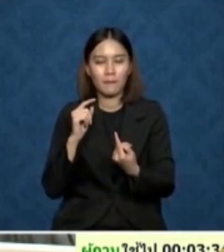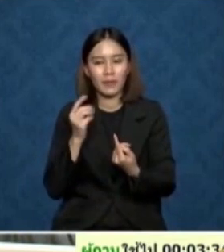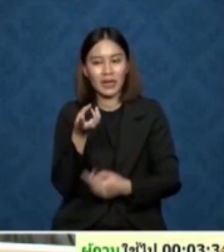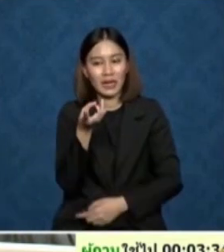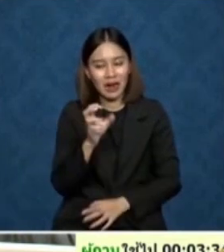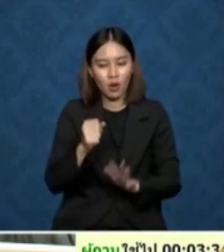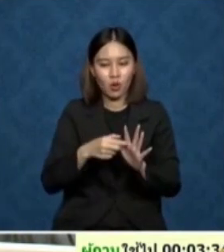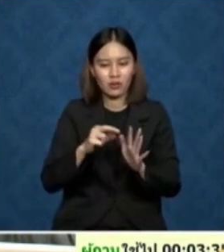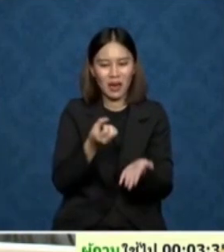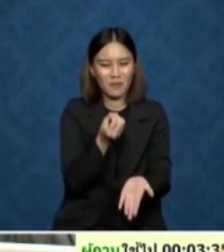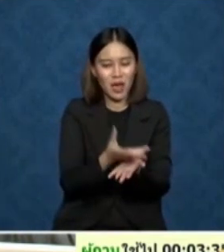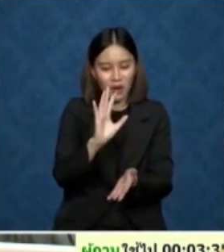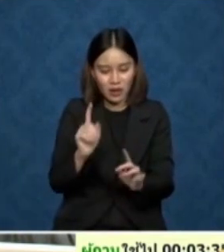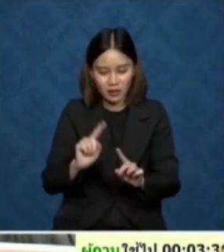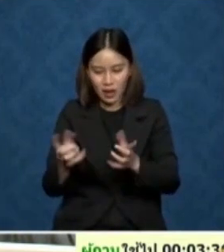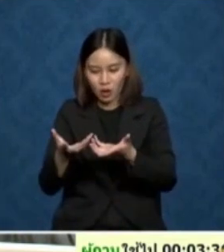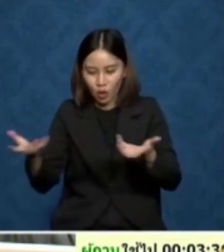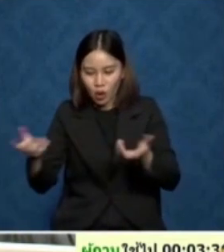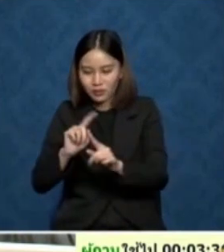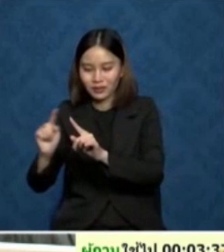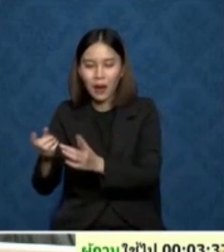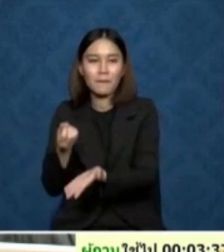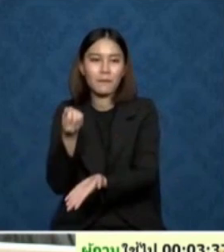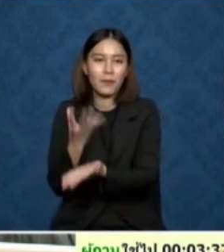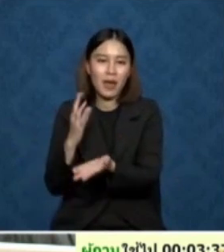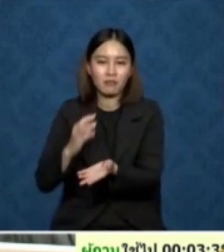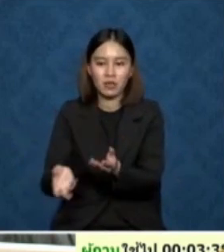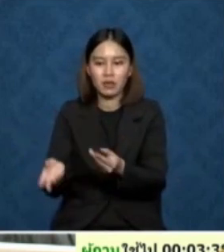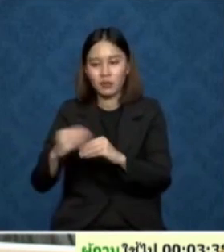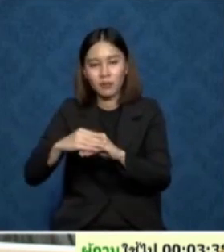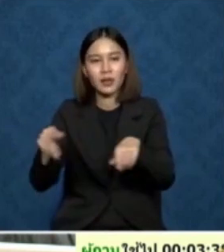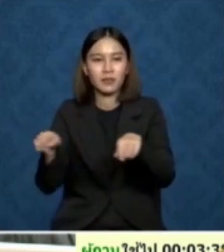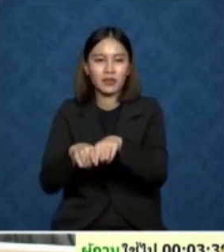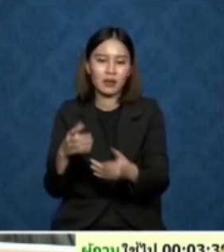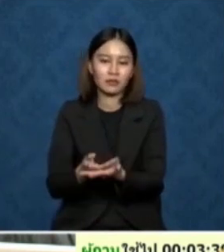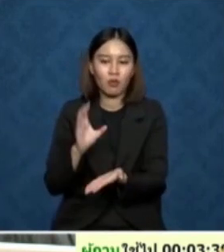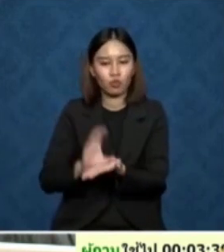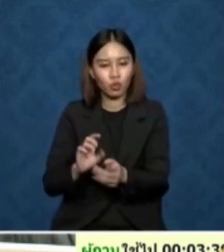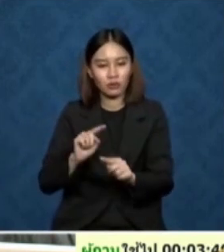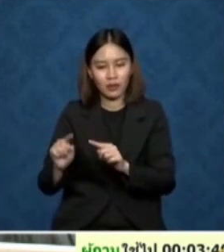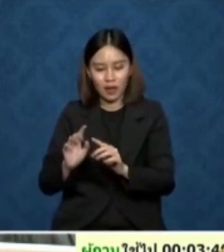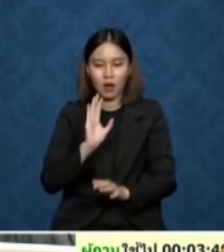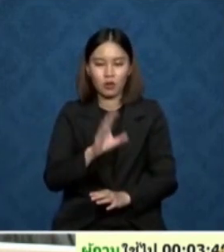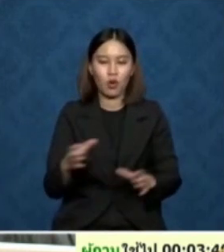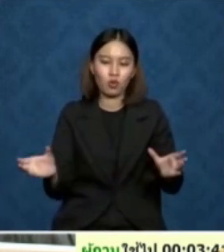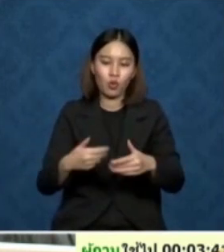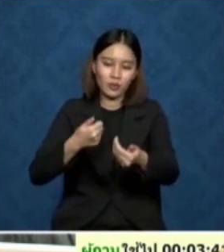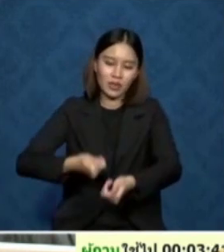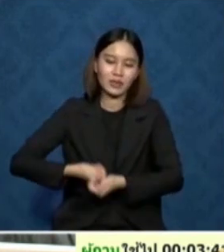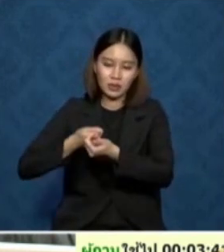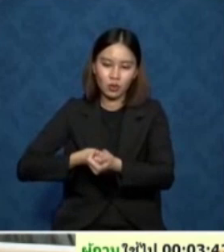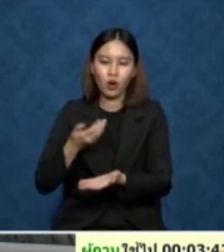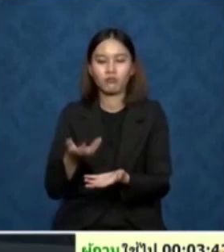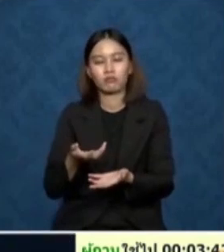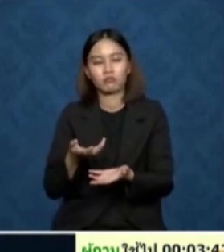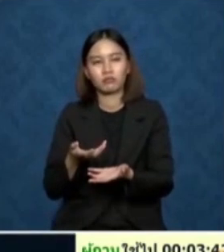เพียงเข้าสารที่ราคาแพง ราคาสินค้าอุโภคบริภคอื่นๆก็ปรบตัวสูงขึ้น ทำให้ตนพุนการผลิของพี่น้องชาวเกษตร